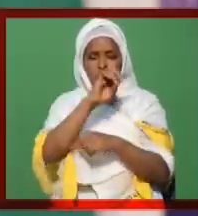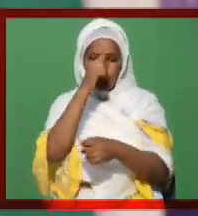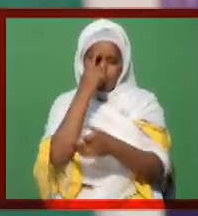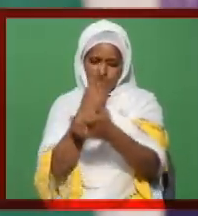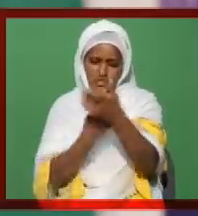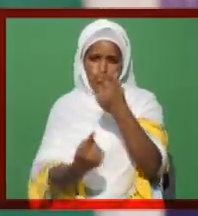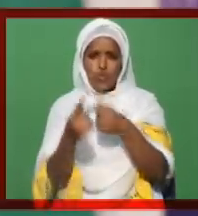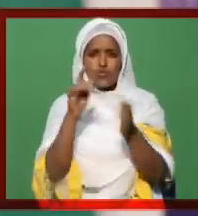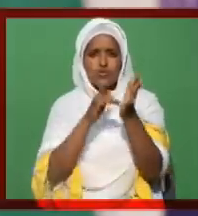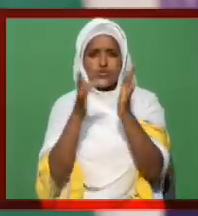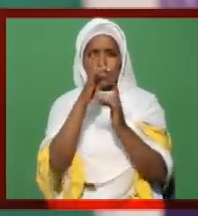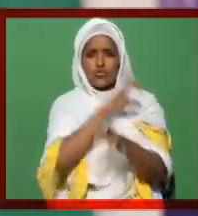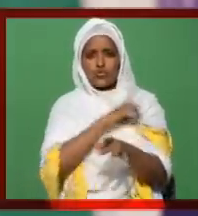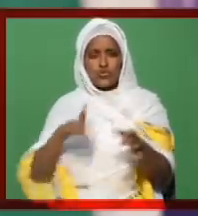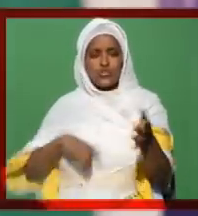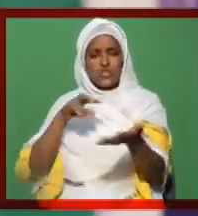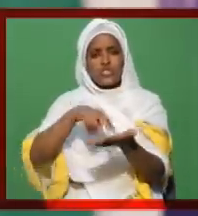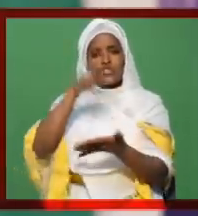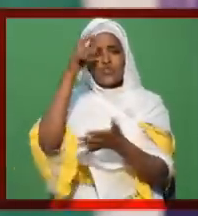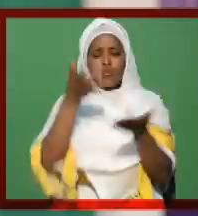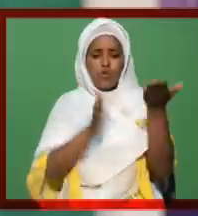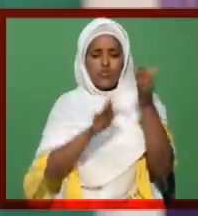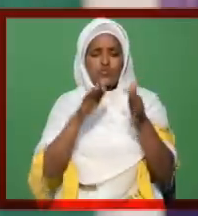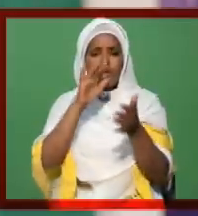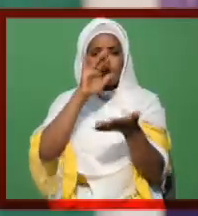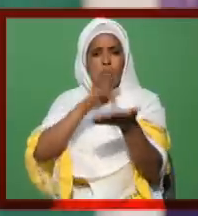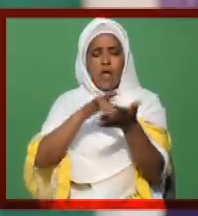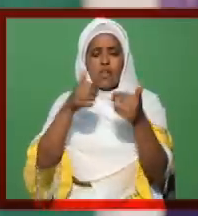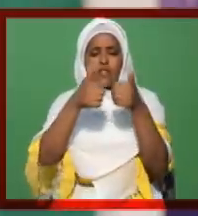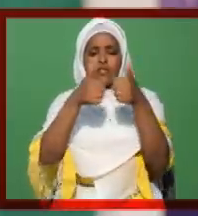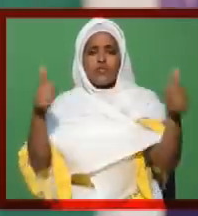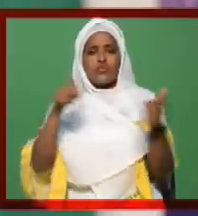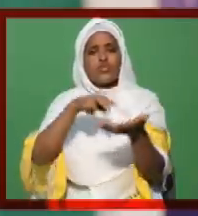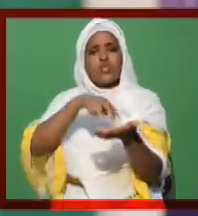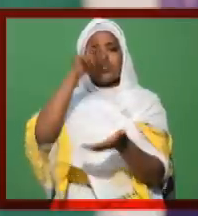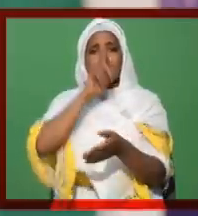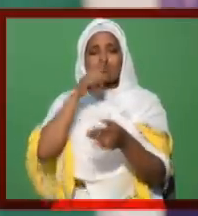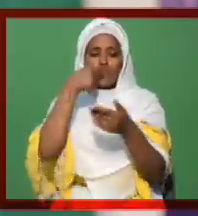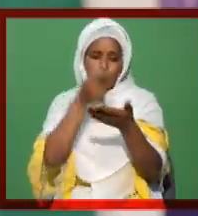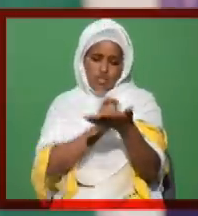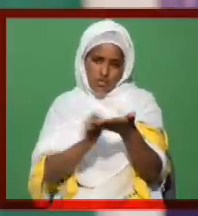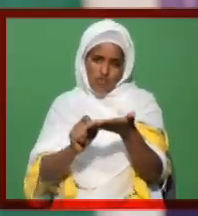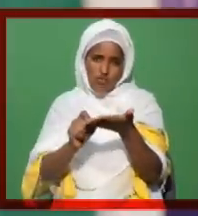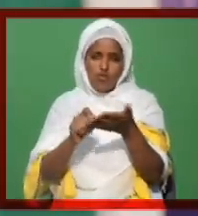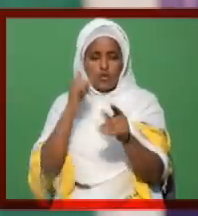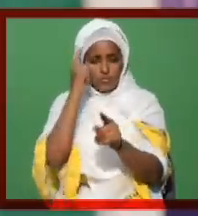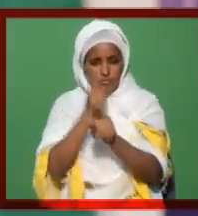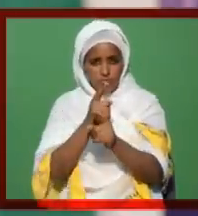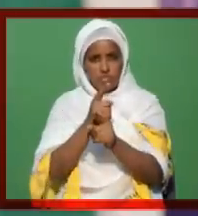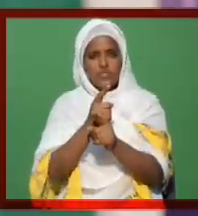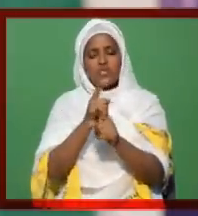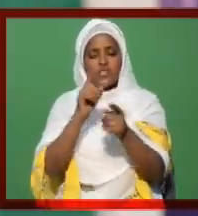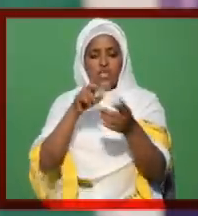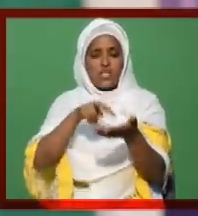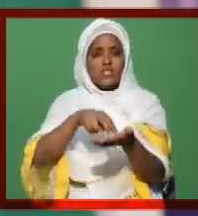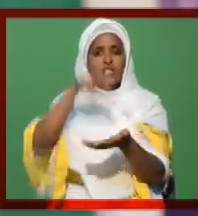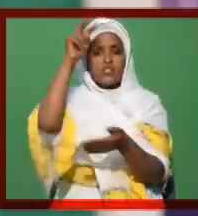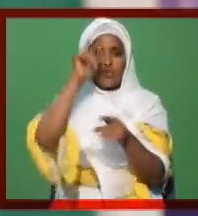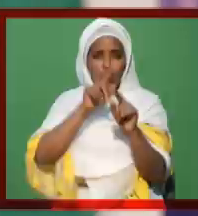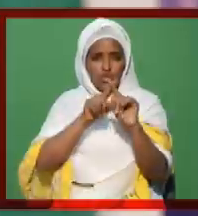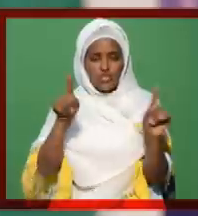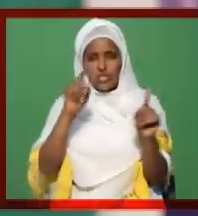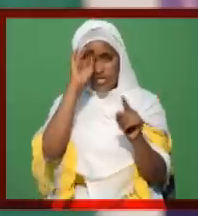ብቻውን የተነሳ ከሙታን መካከል ተለይቶ ተነሳ ነው ተብሎ የተጻፈለት። በእርግጥ የተነሳው ግን